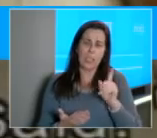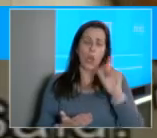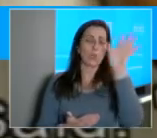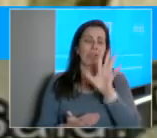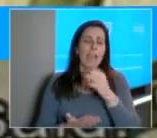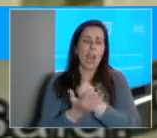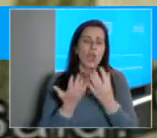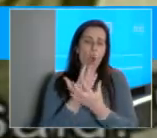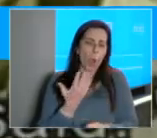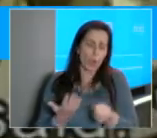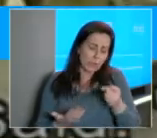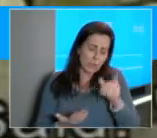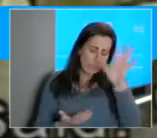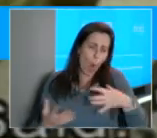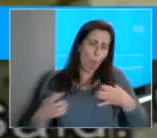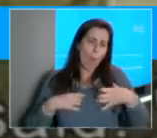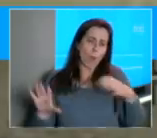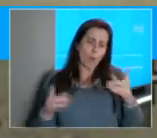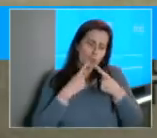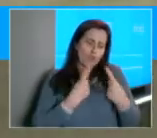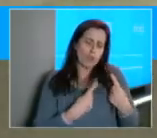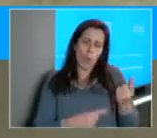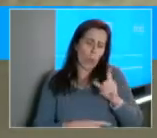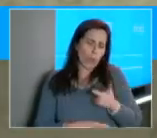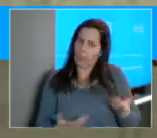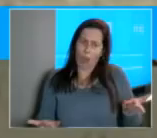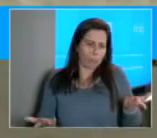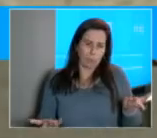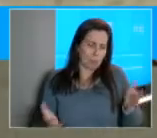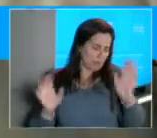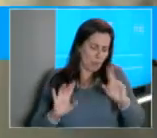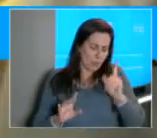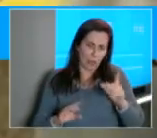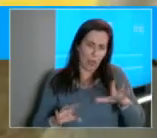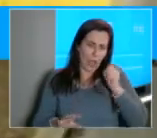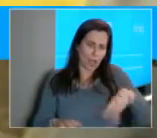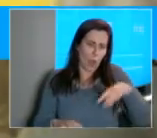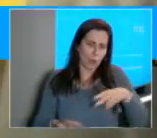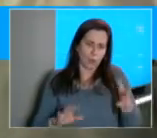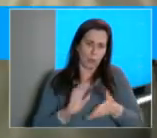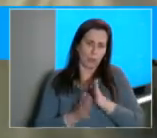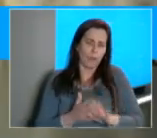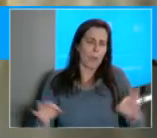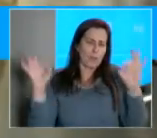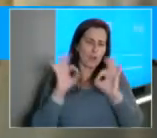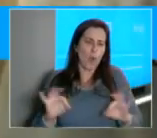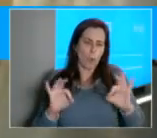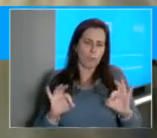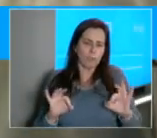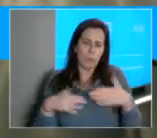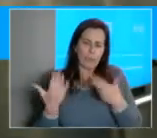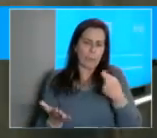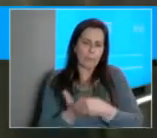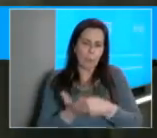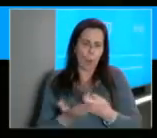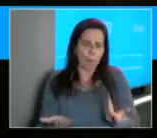דוקומנטרית משפטית, ולכן הוא לא צריך לשאת בשום אחריות, וכמובן בשום מתן